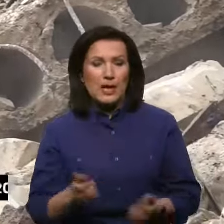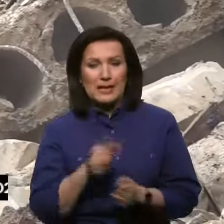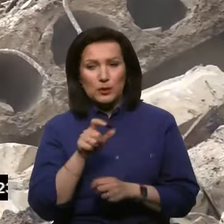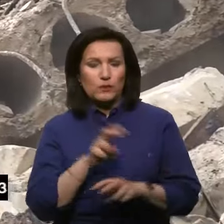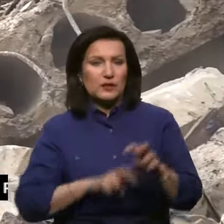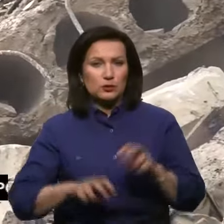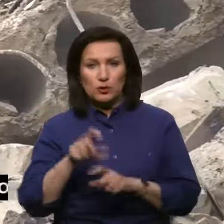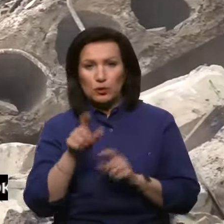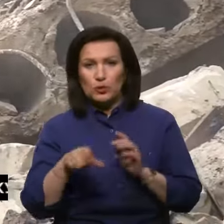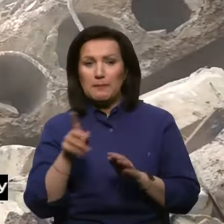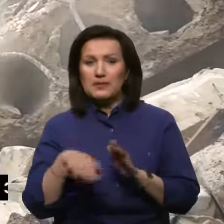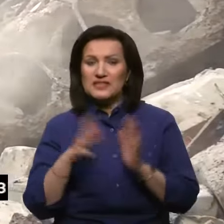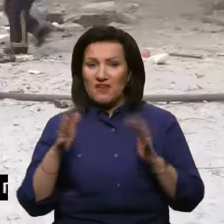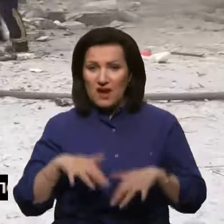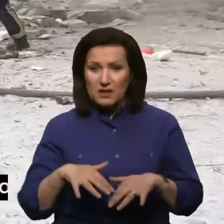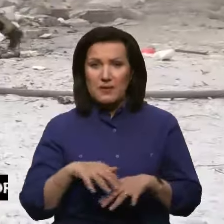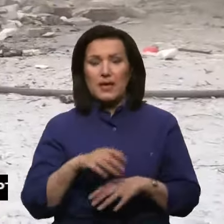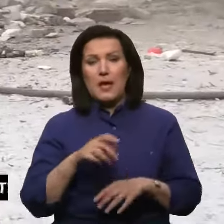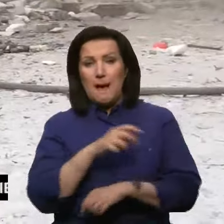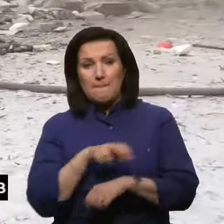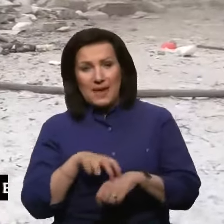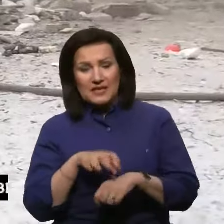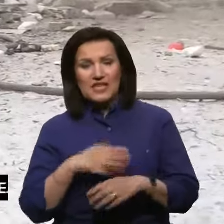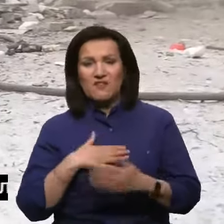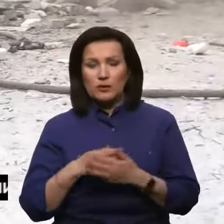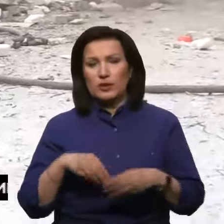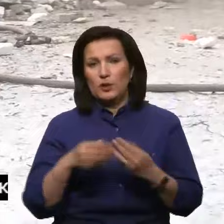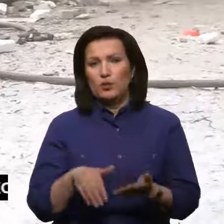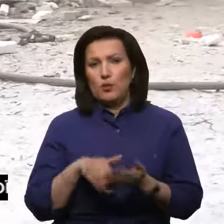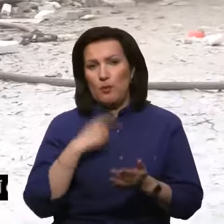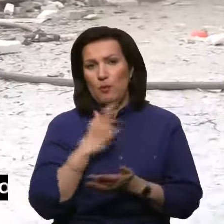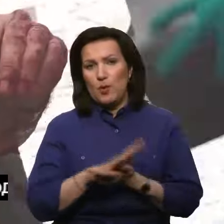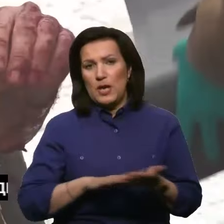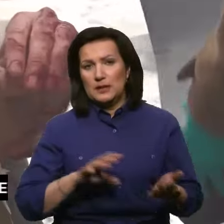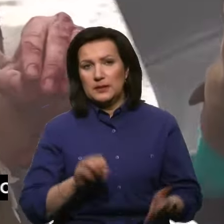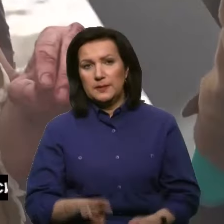Рятувальники шукають людей під завалами. Медики та волонтери надають допомогу пораненим.